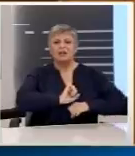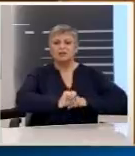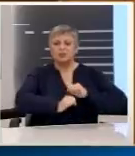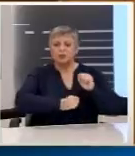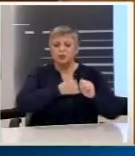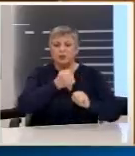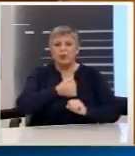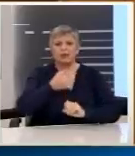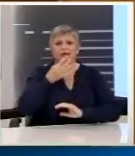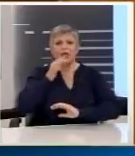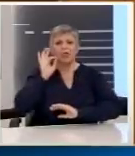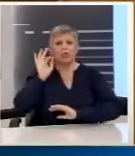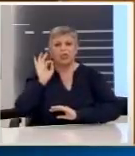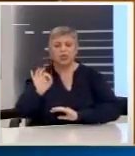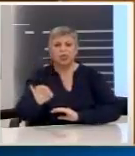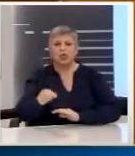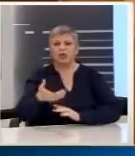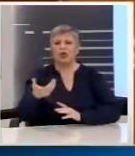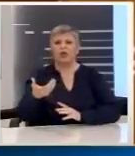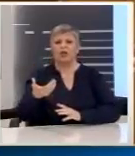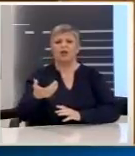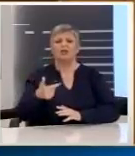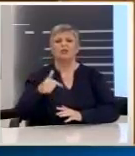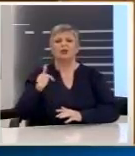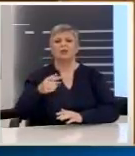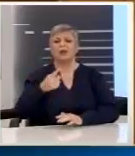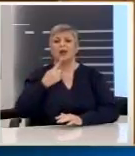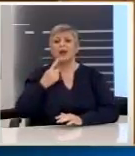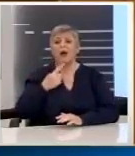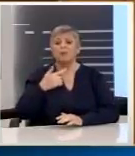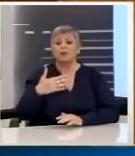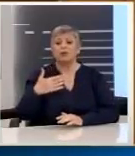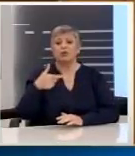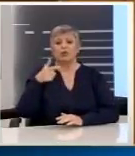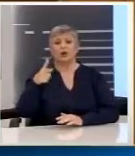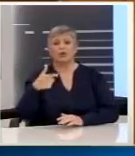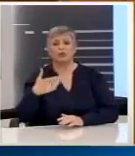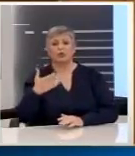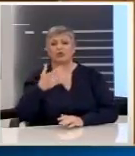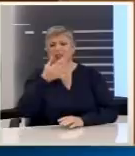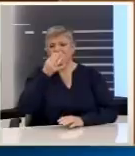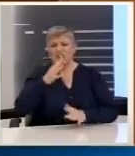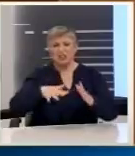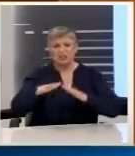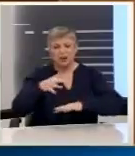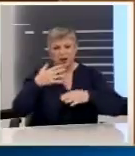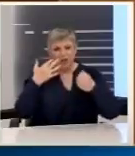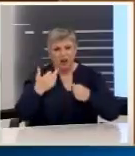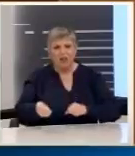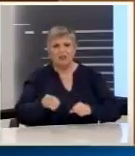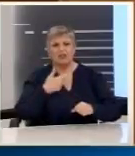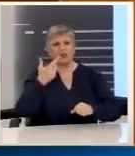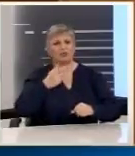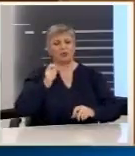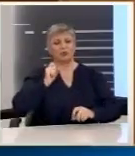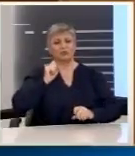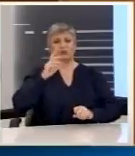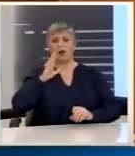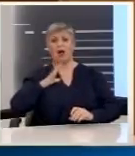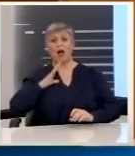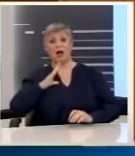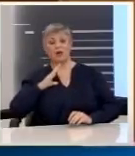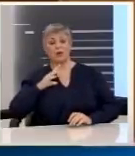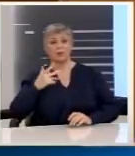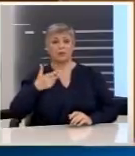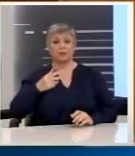υπολείψεις, να ανακαλύψετε δήθεν μεγάλα σκάνδαλα εκεί όπου δεν υπάρχουν, να δημιουργήσετε εντυπώσεις, φαίνεται